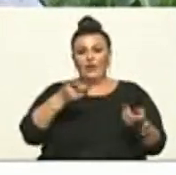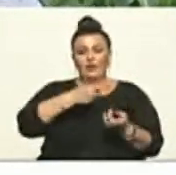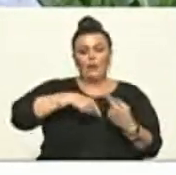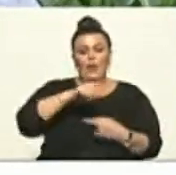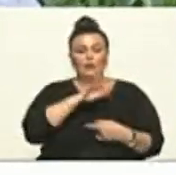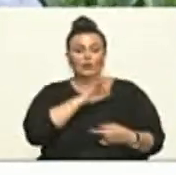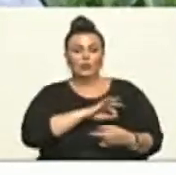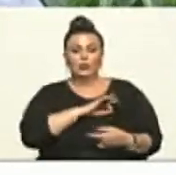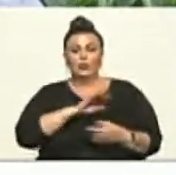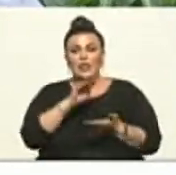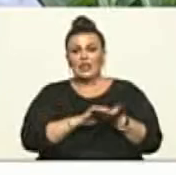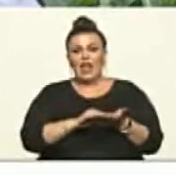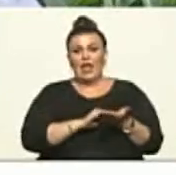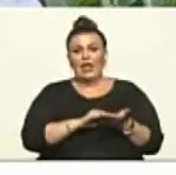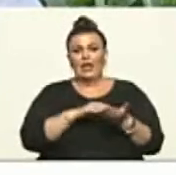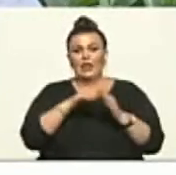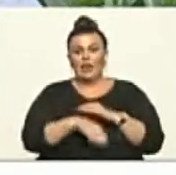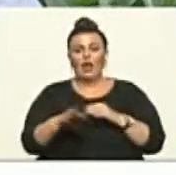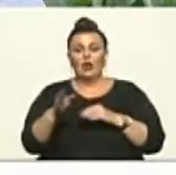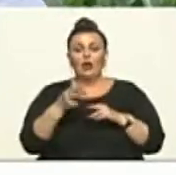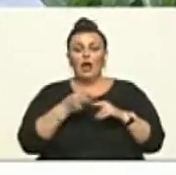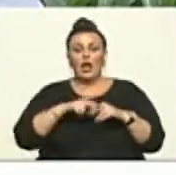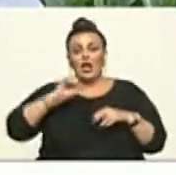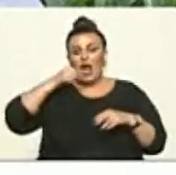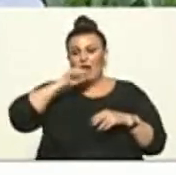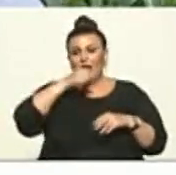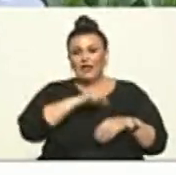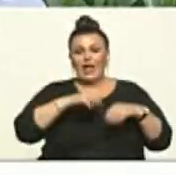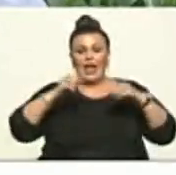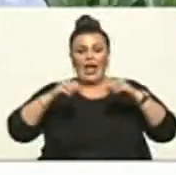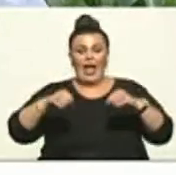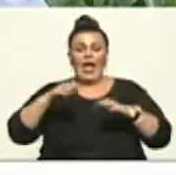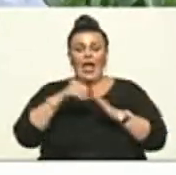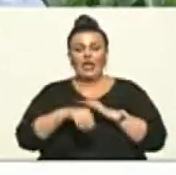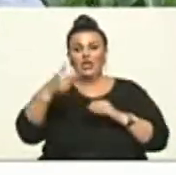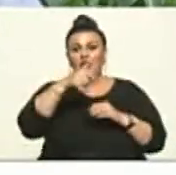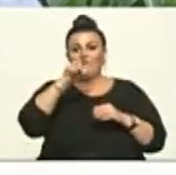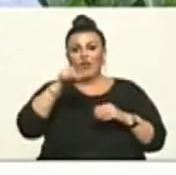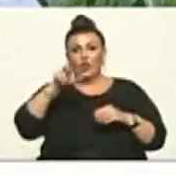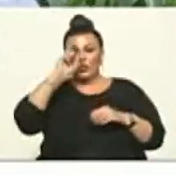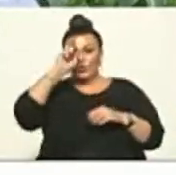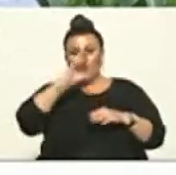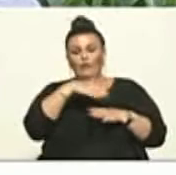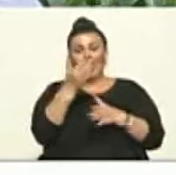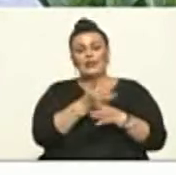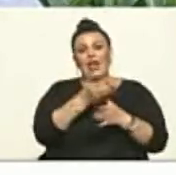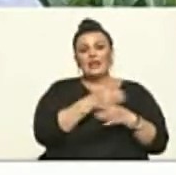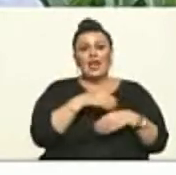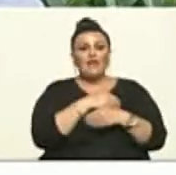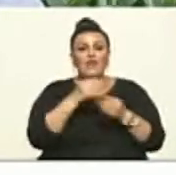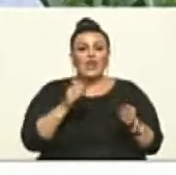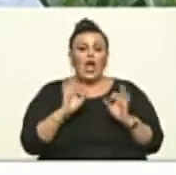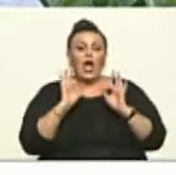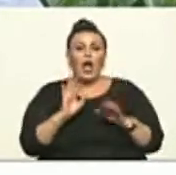sonra təkrar qarğdalı əkini aparan və digər əkinlər aparan vətəndaşlara dövlət tərəfindən dəstək veriləcək. Konkret